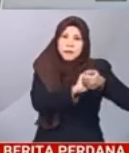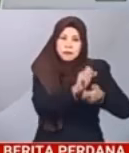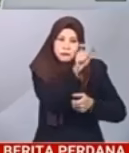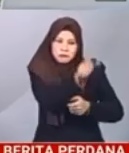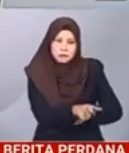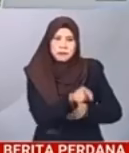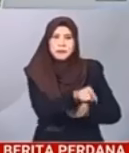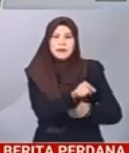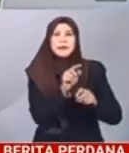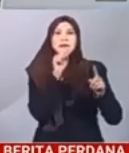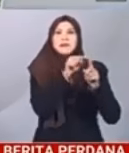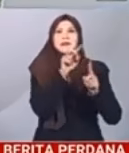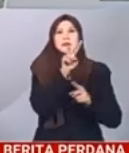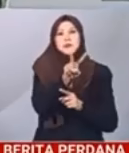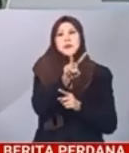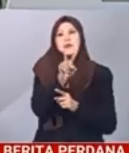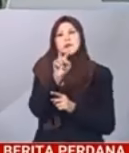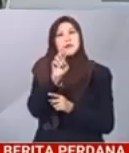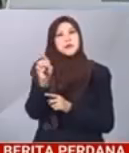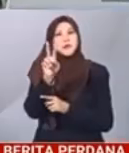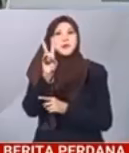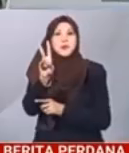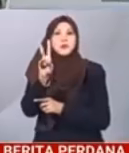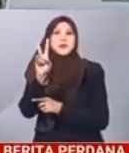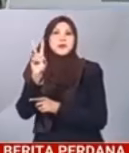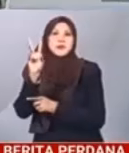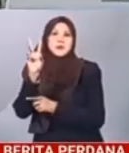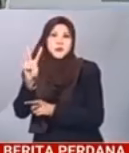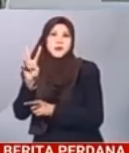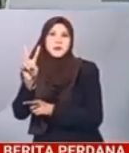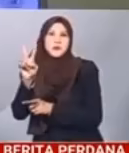dengan keske 2726